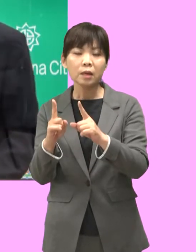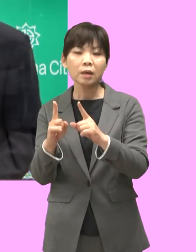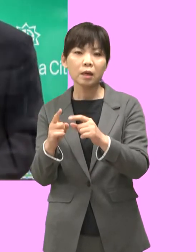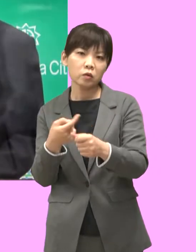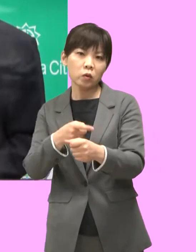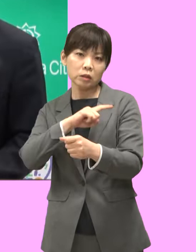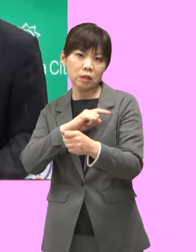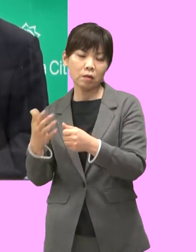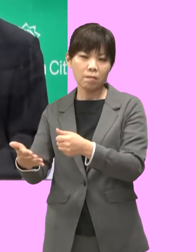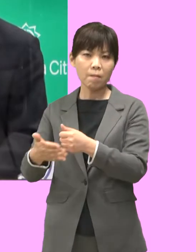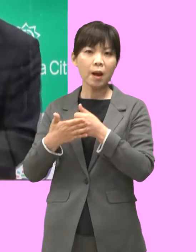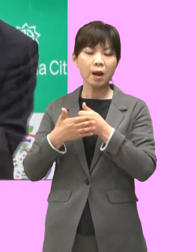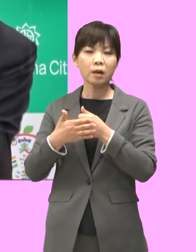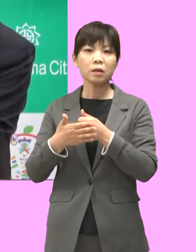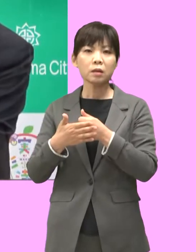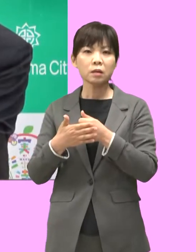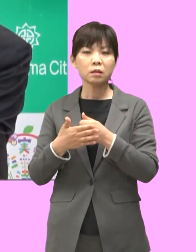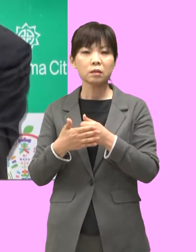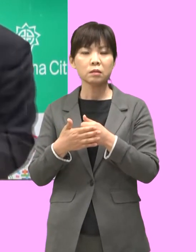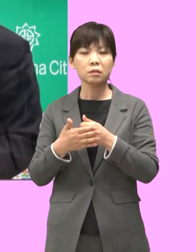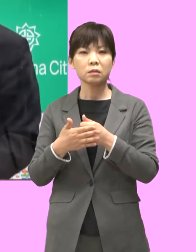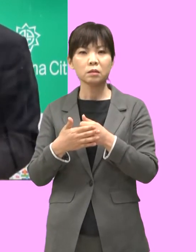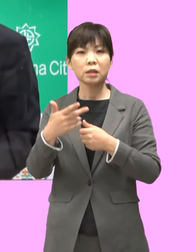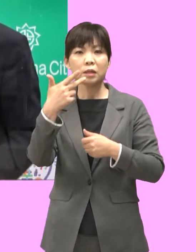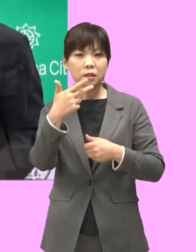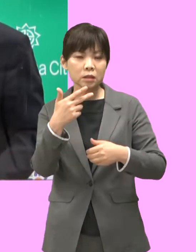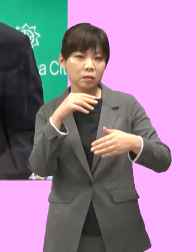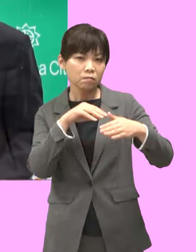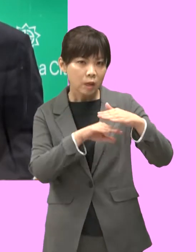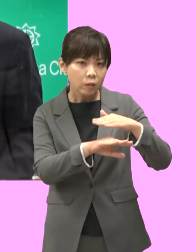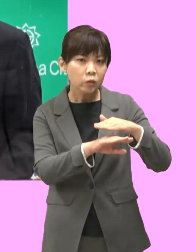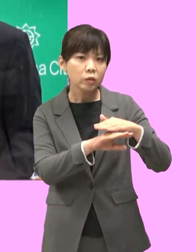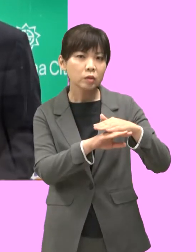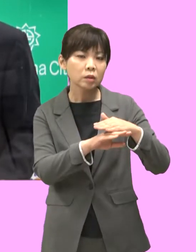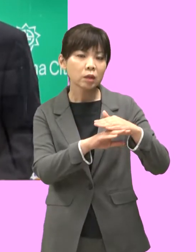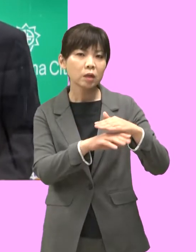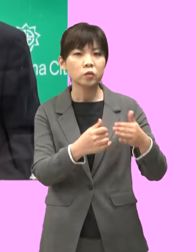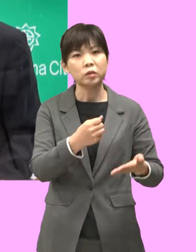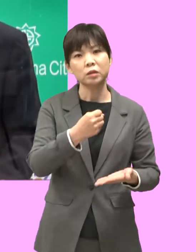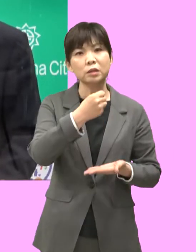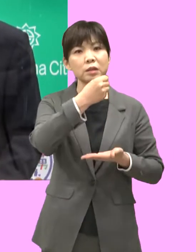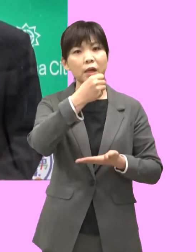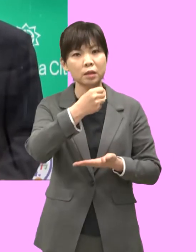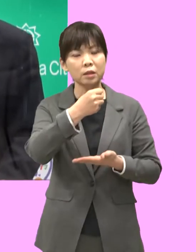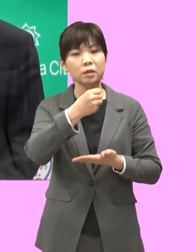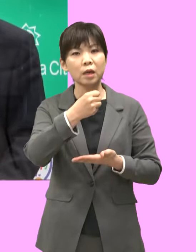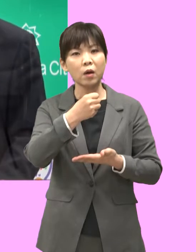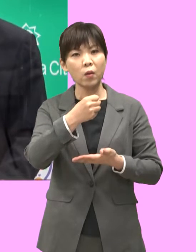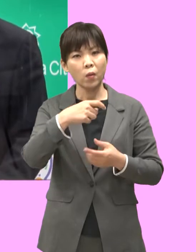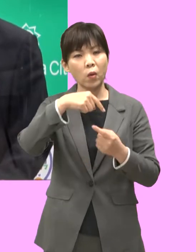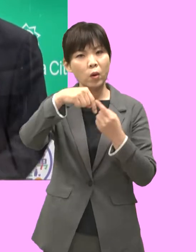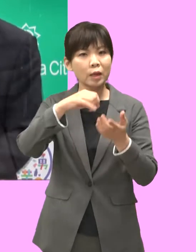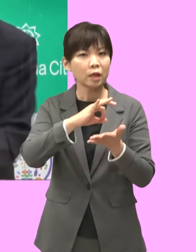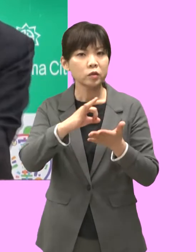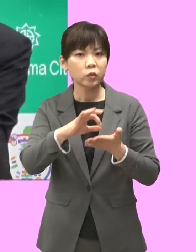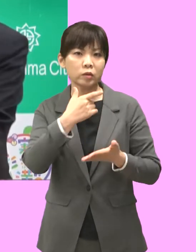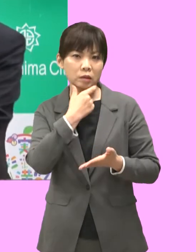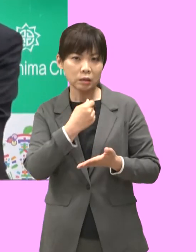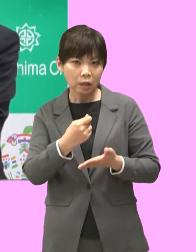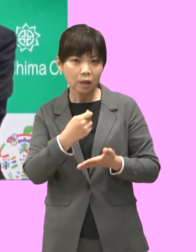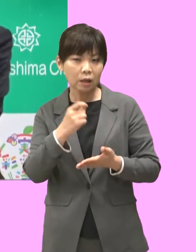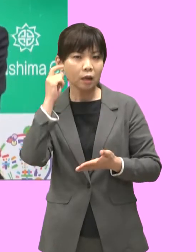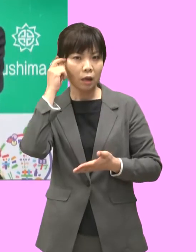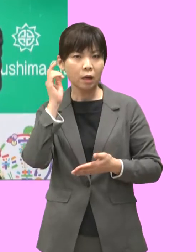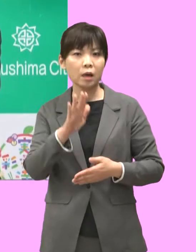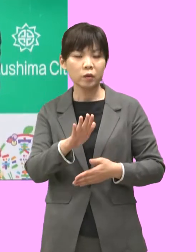して未利用の公有財産を利活用しようじゃないかということで設けるものであります。